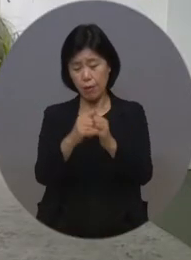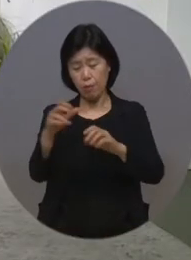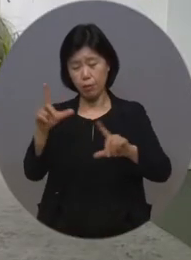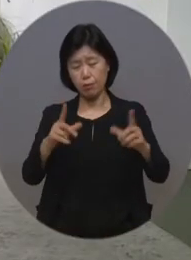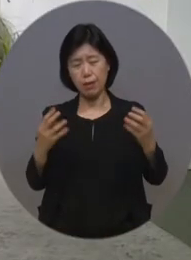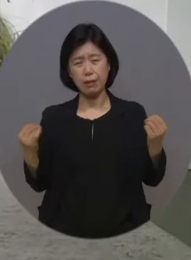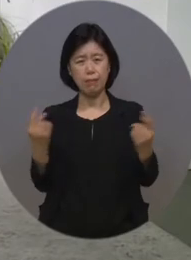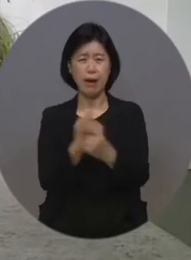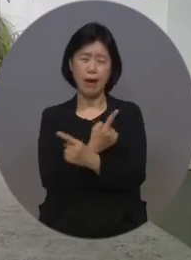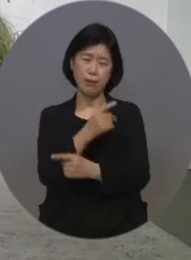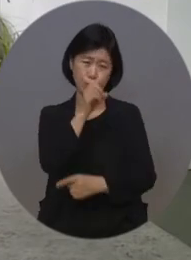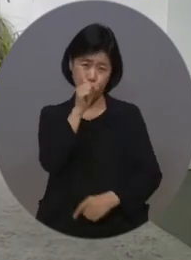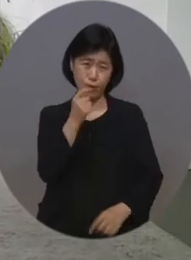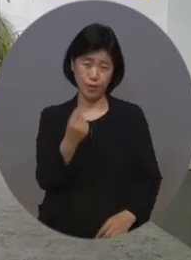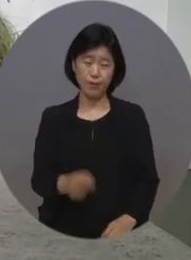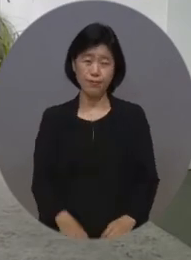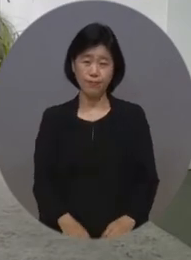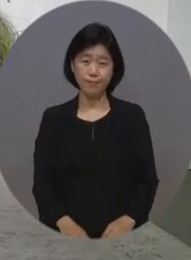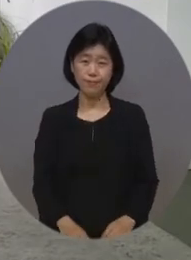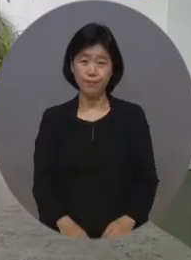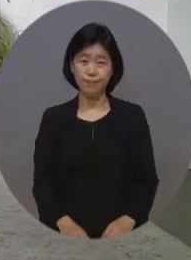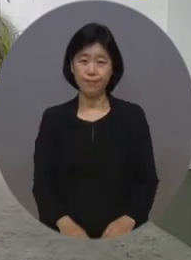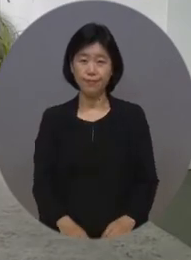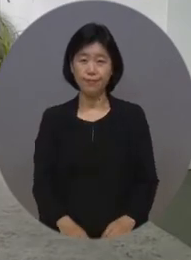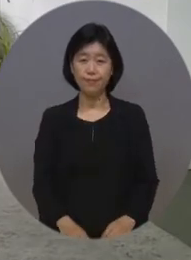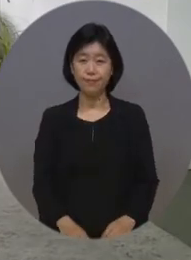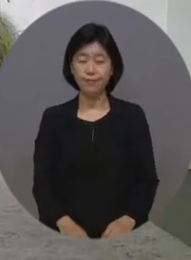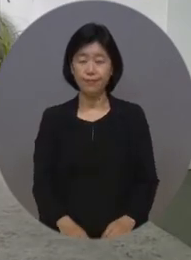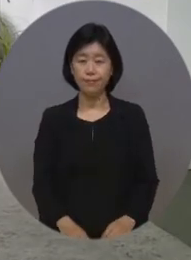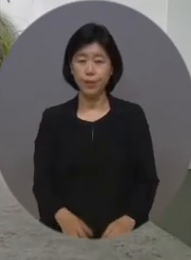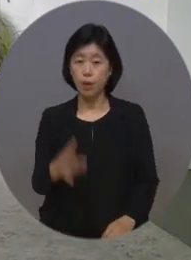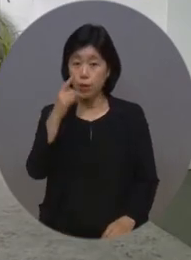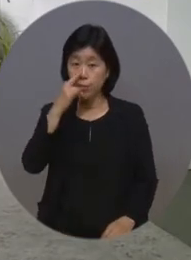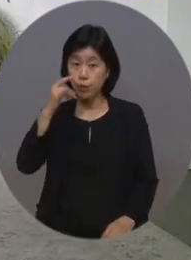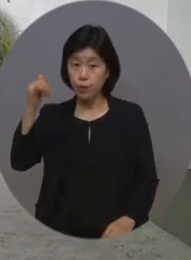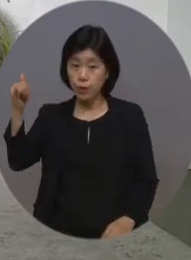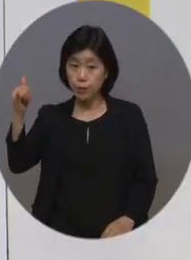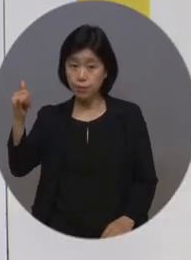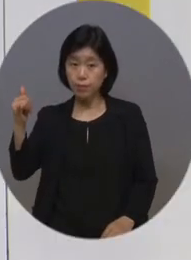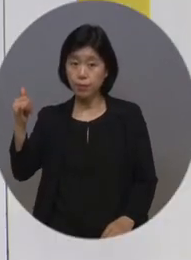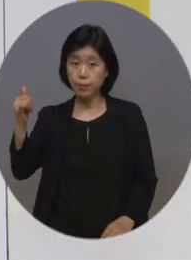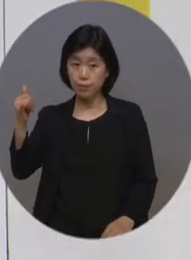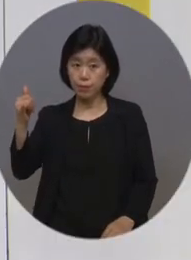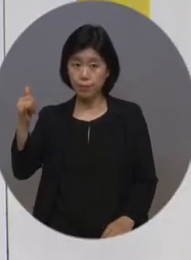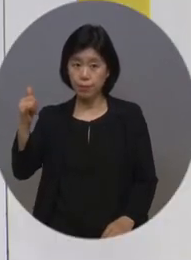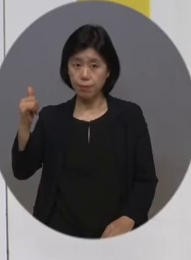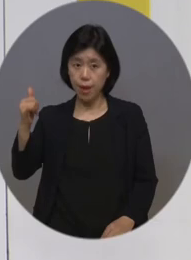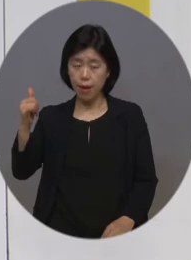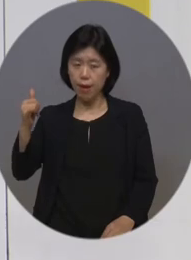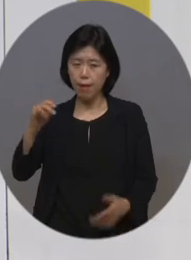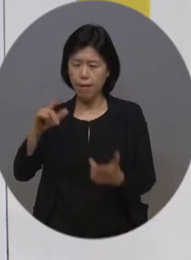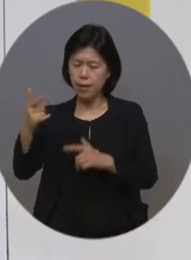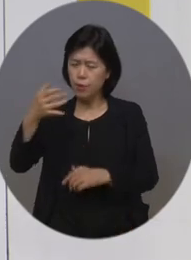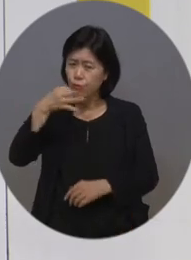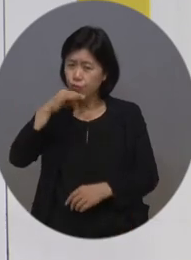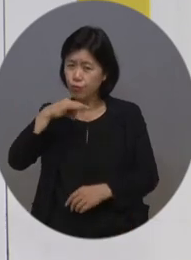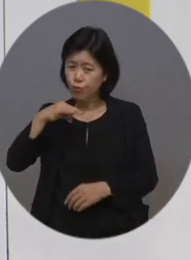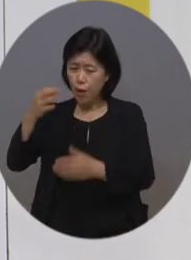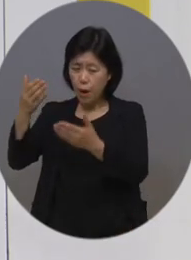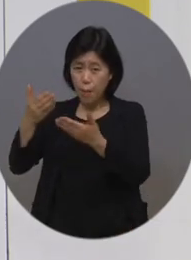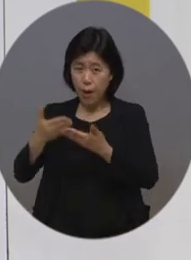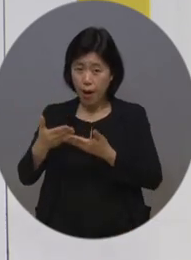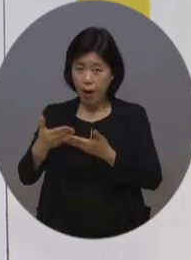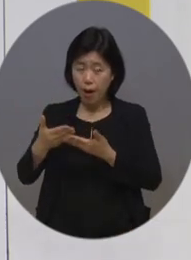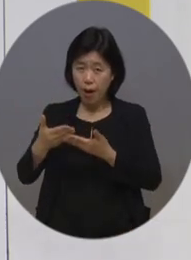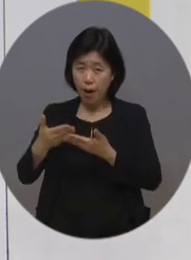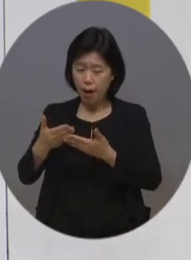엄마 찬스로 이에 모든 게 결정 되다보면 예 아 그런 아빠 엄마 찬스 없는 사람들은 어떡하라는